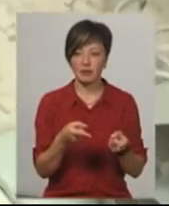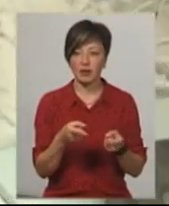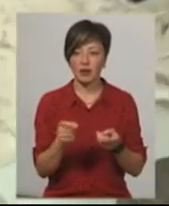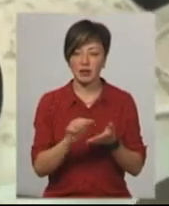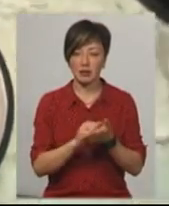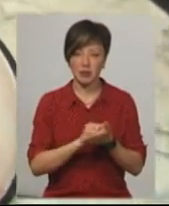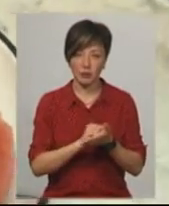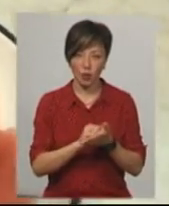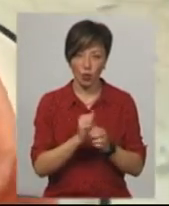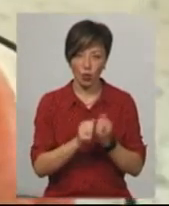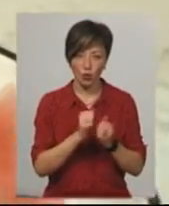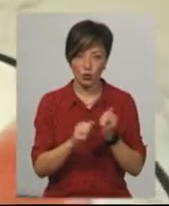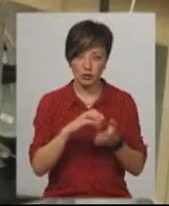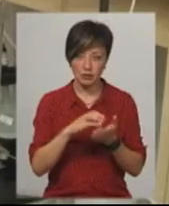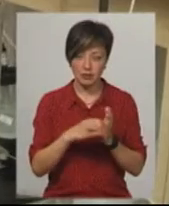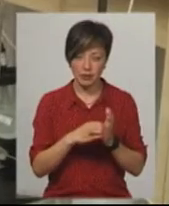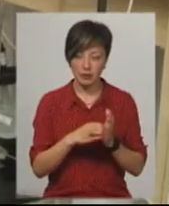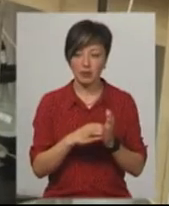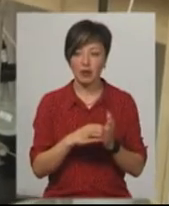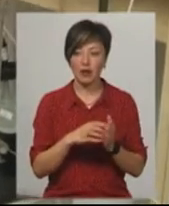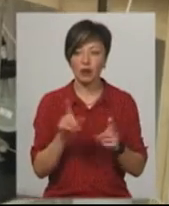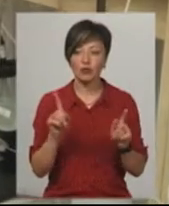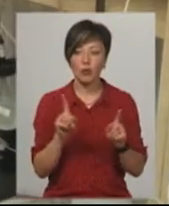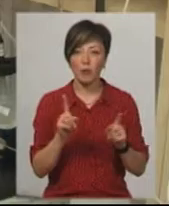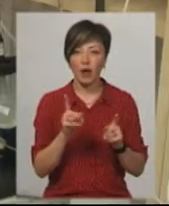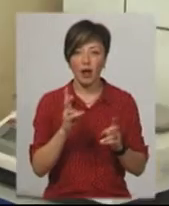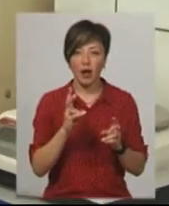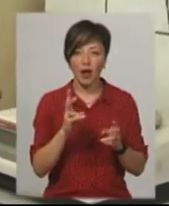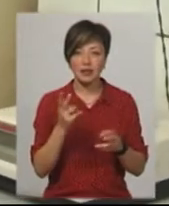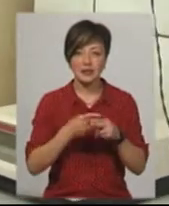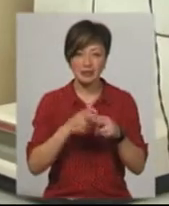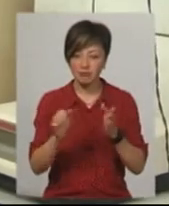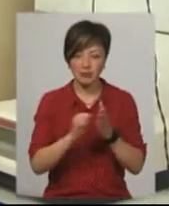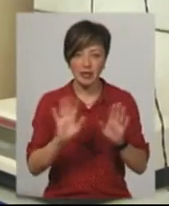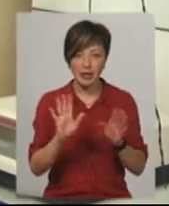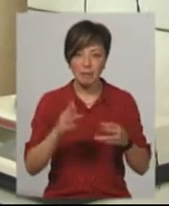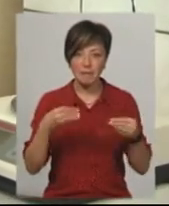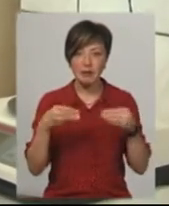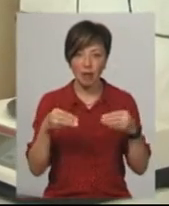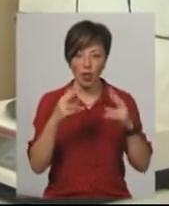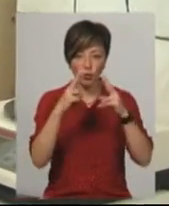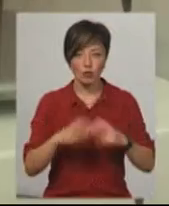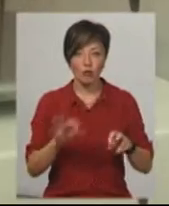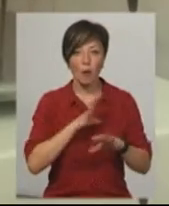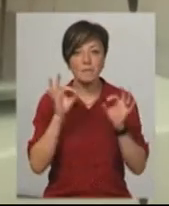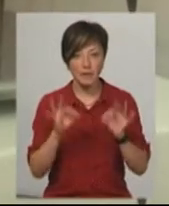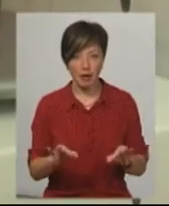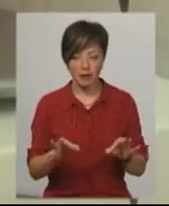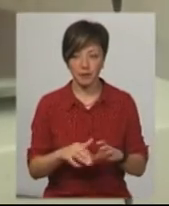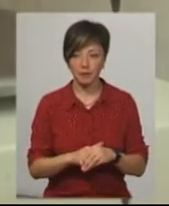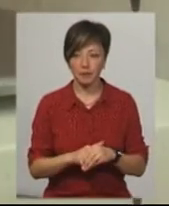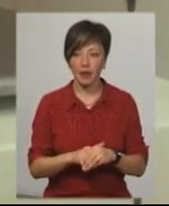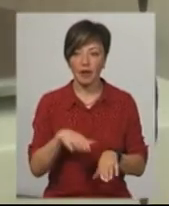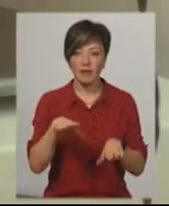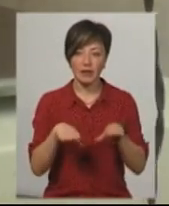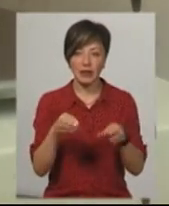чого натирають кожний шматочок на пластмасовій терці, аби продукт не окислювався і дослідження було коректне, зазначає лікарка.